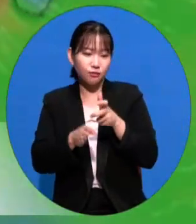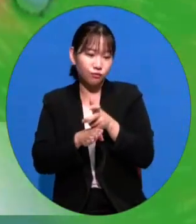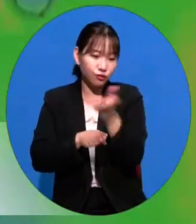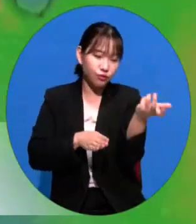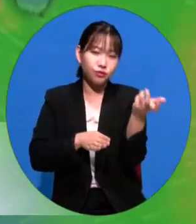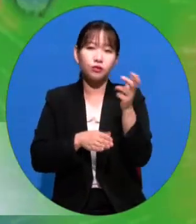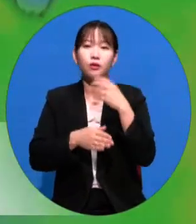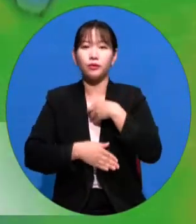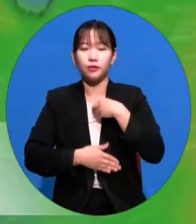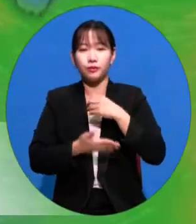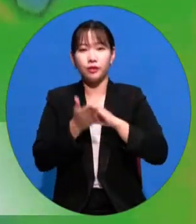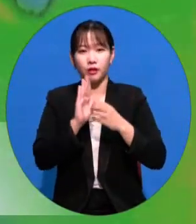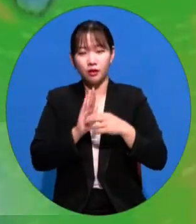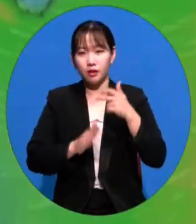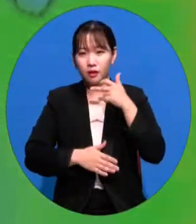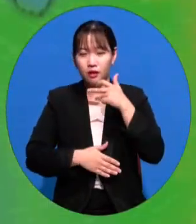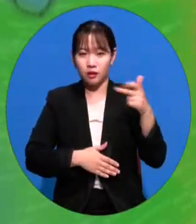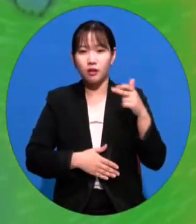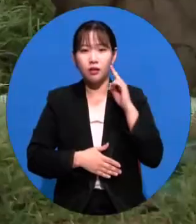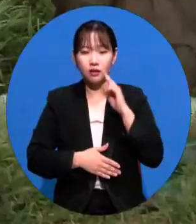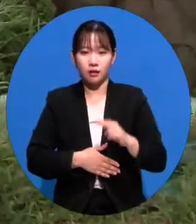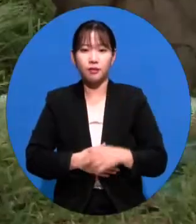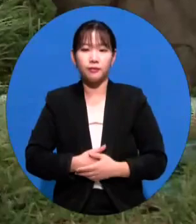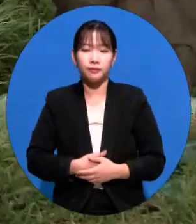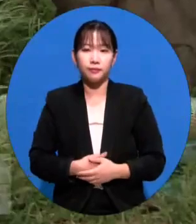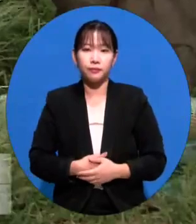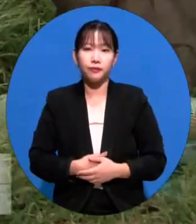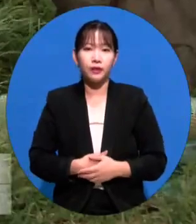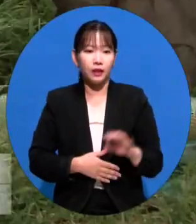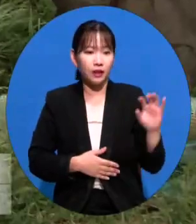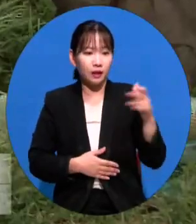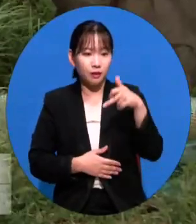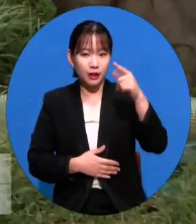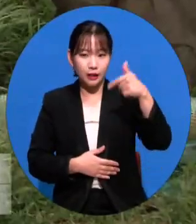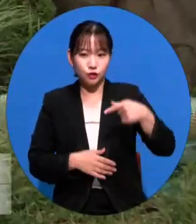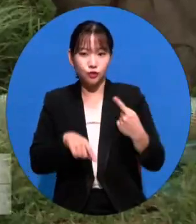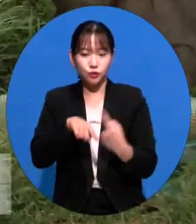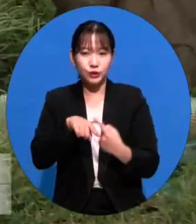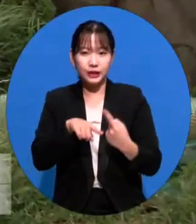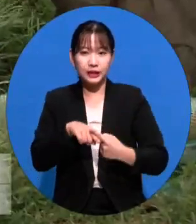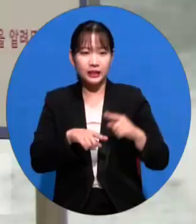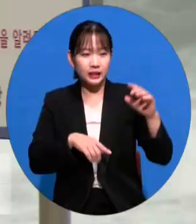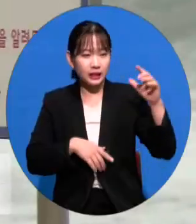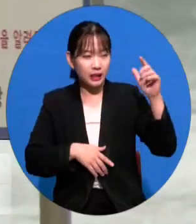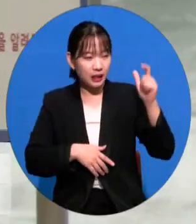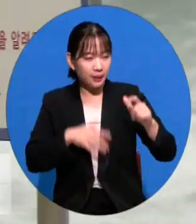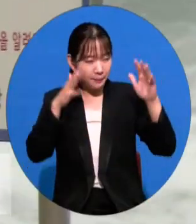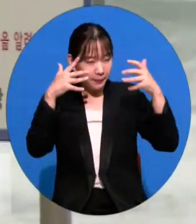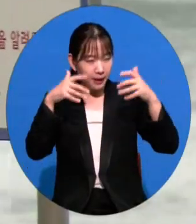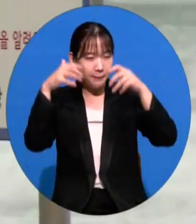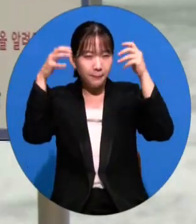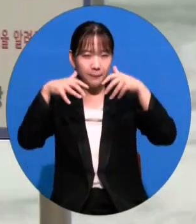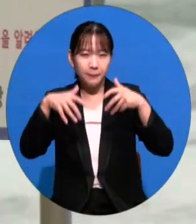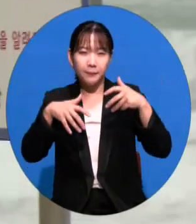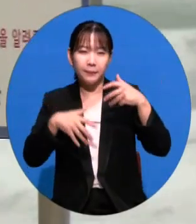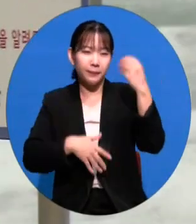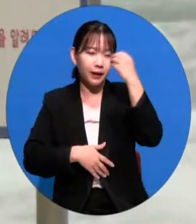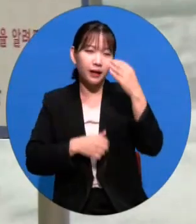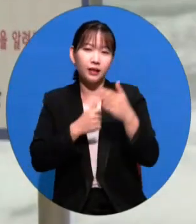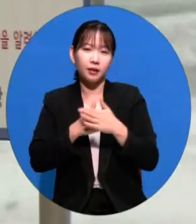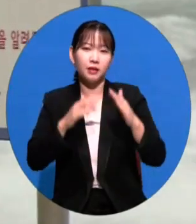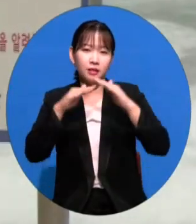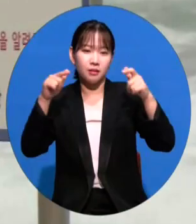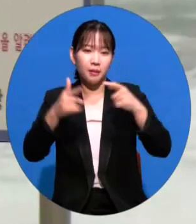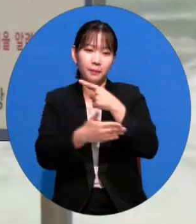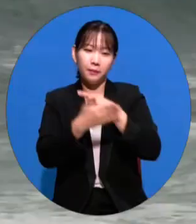강풍으로 큰 피해가 예상됩니다. 태풍 카눈 역시 강풍과 많은 비로 전남에 직간접 피해가